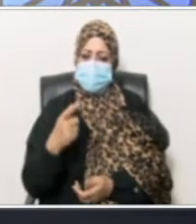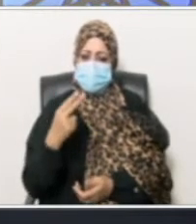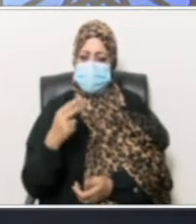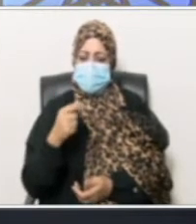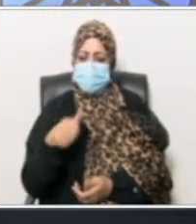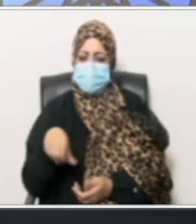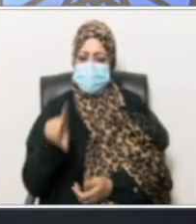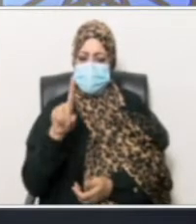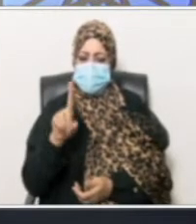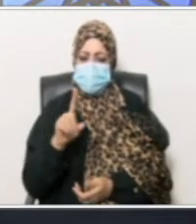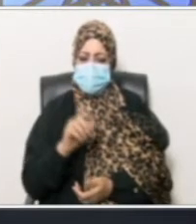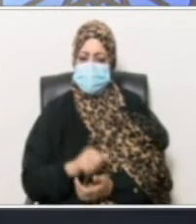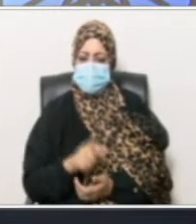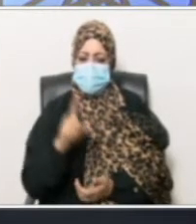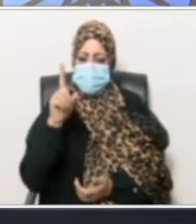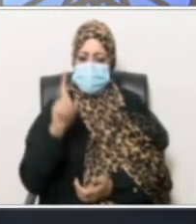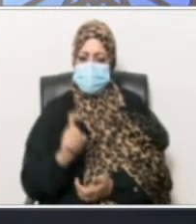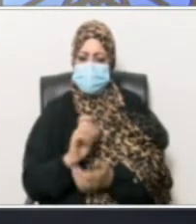الأخ عبد الله من العربان.